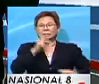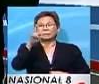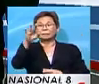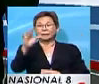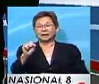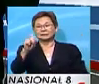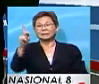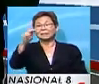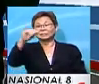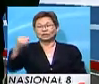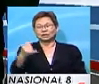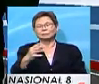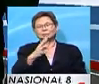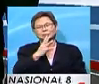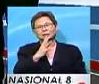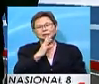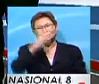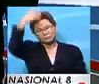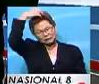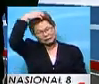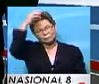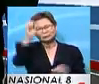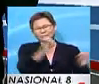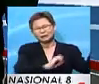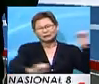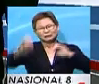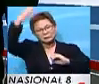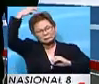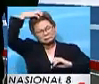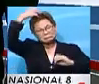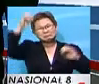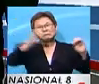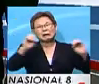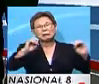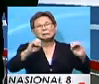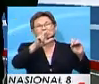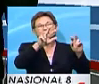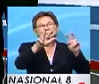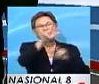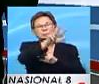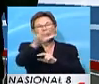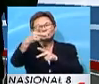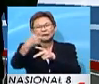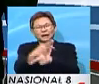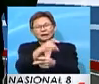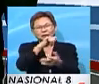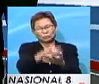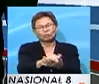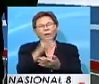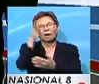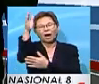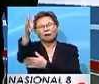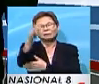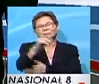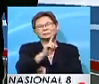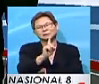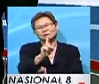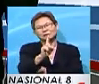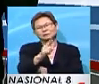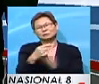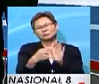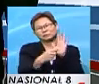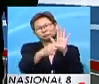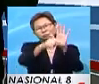kiri Jamaluddin Abu Bakar menyifatkan ketiadaan juara Piala Malaysia 33 akan dianggap sebagai satu